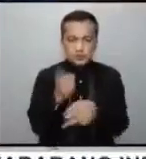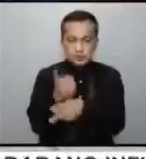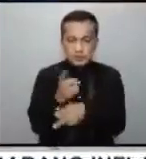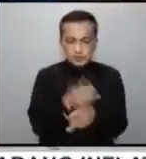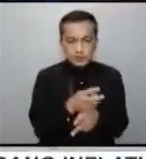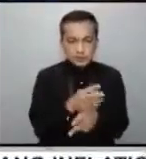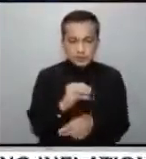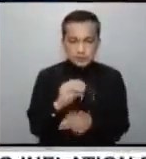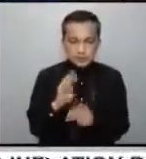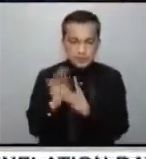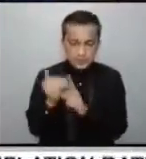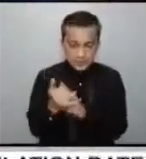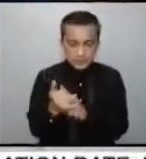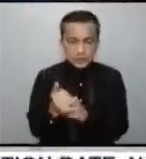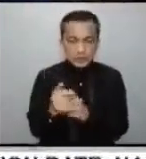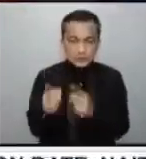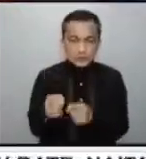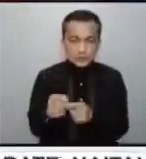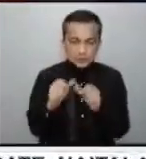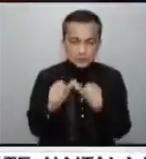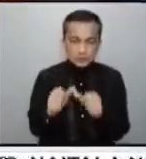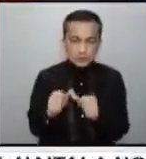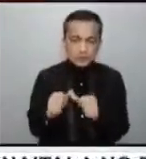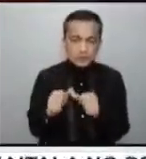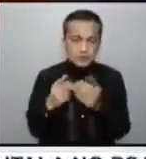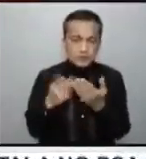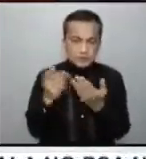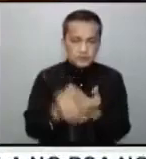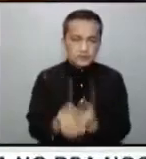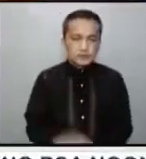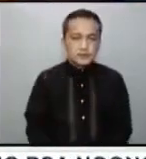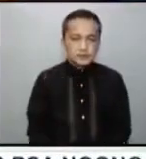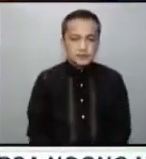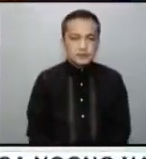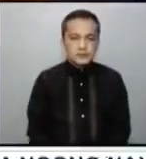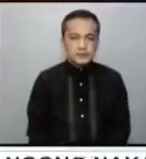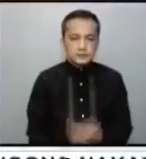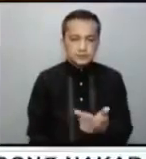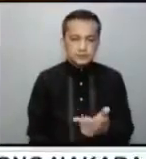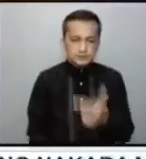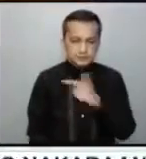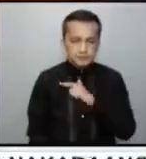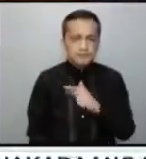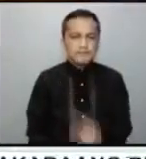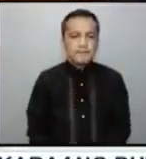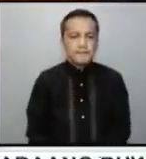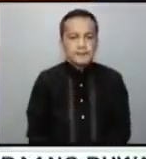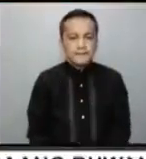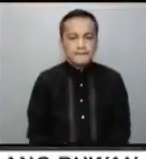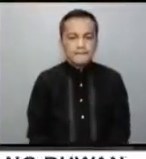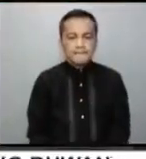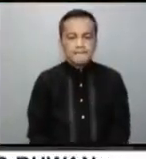para masigurong tuloy-tuloy ang proyekto. Rod Lagusad, para sa Morning Show ng Bayan, Rise and Shine Pilipinas.